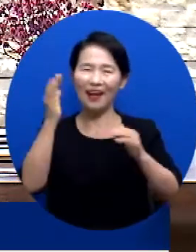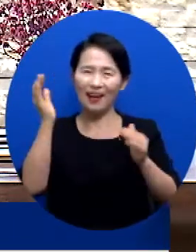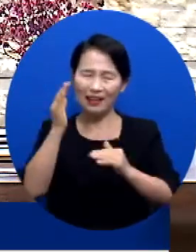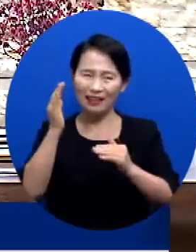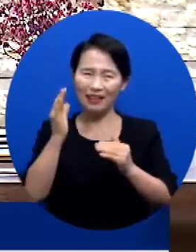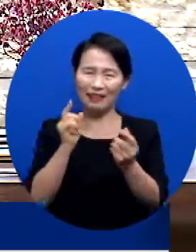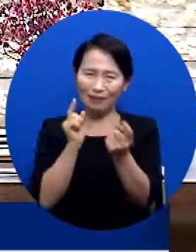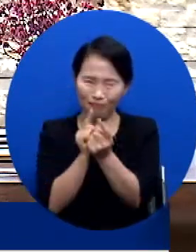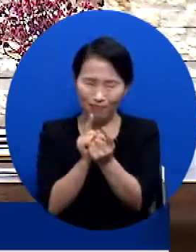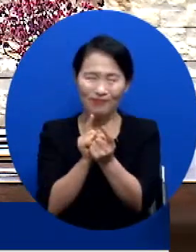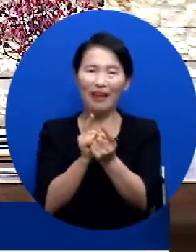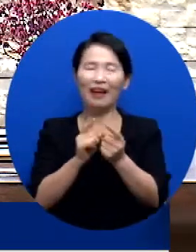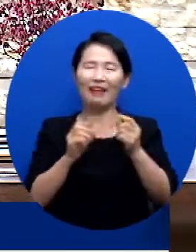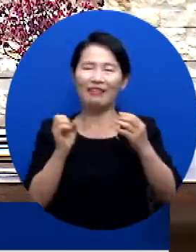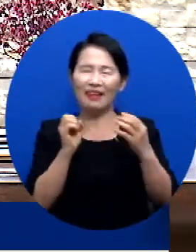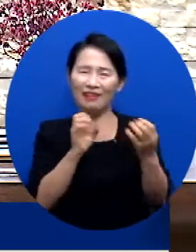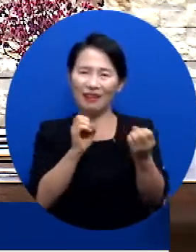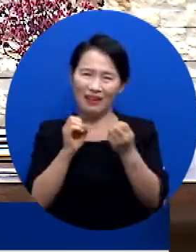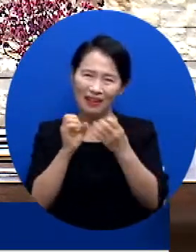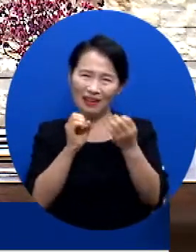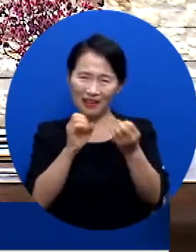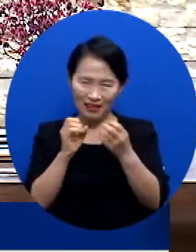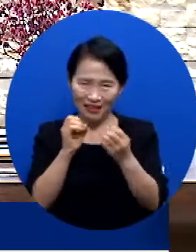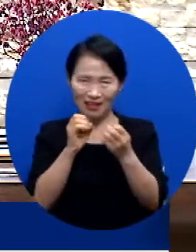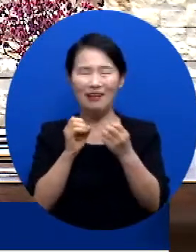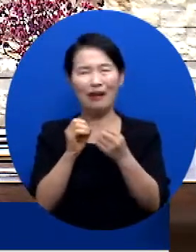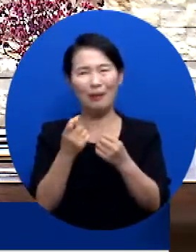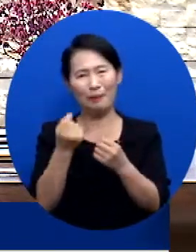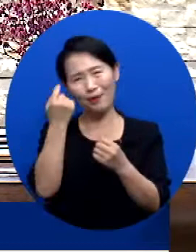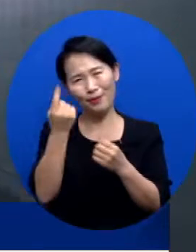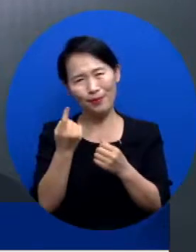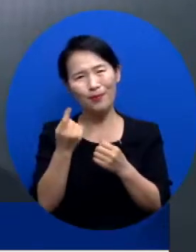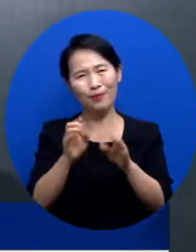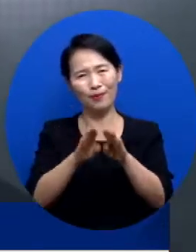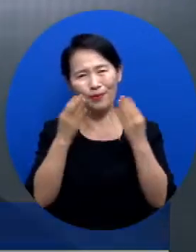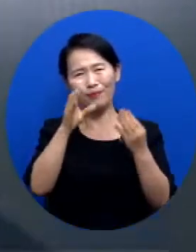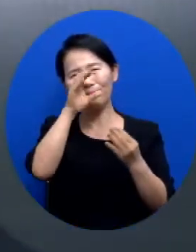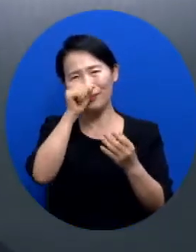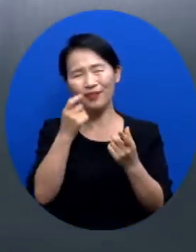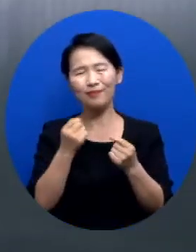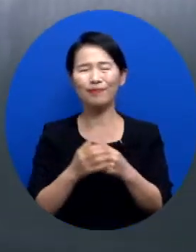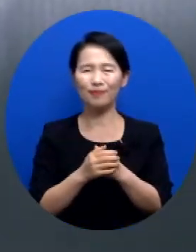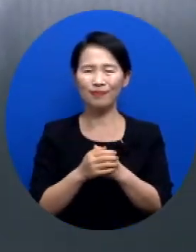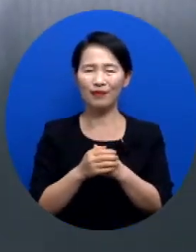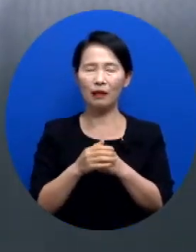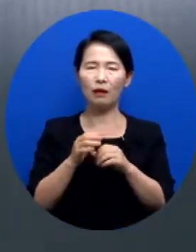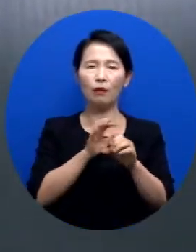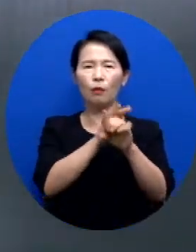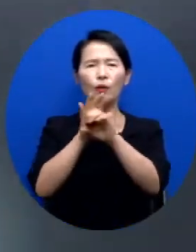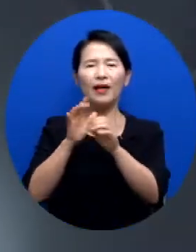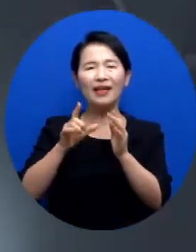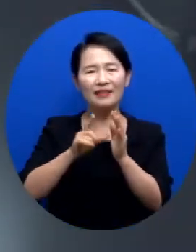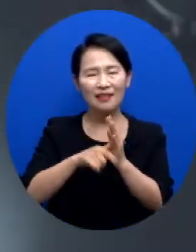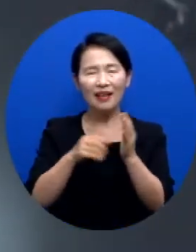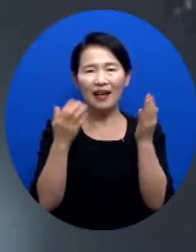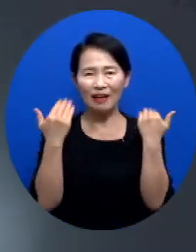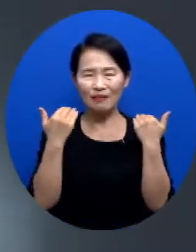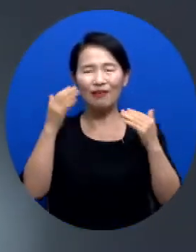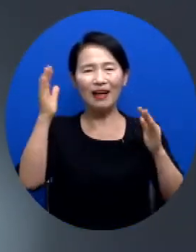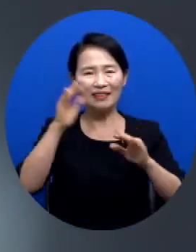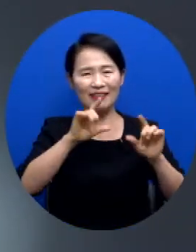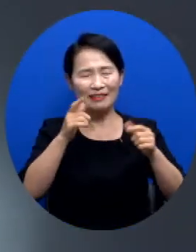수 있는 그런 장이 이루어 속히 왔으면 좋겠고. 코로나19 시대에 학교와 학생들을